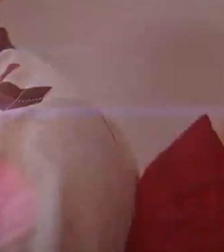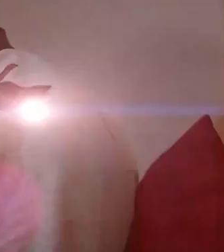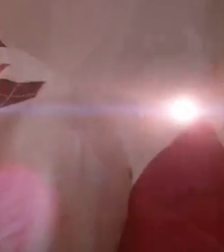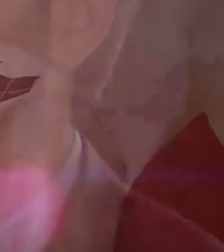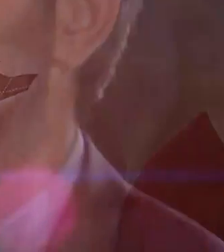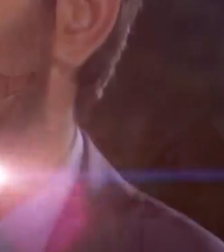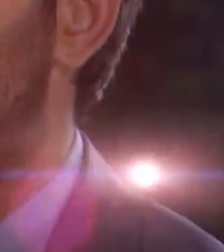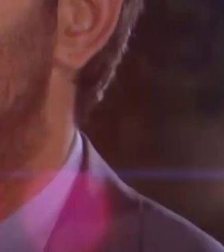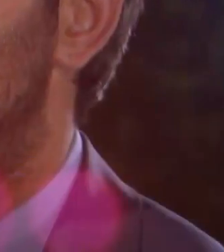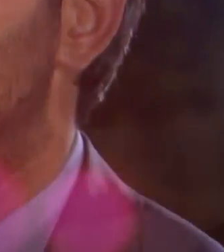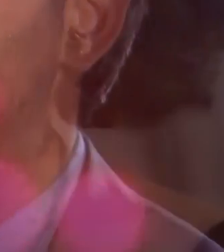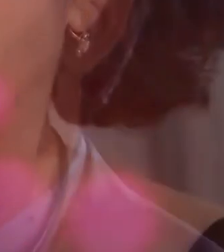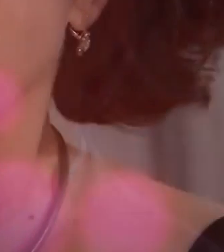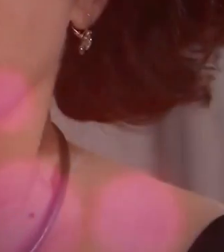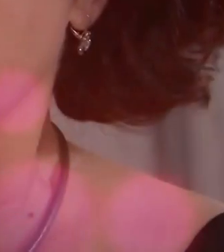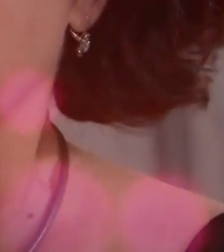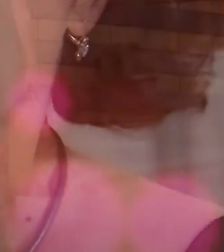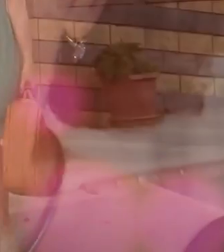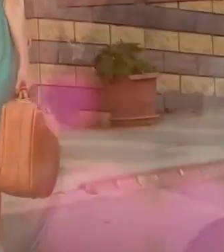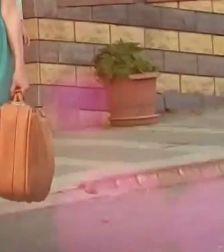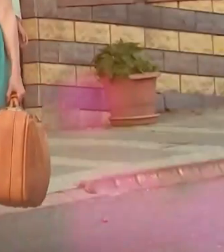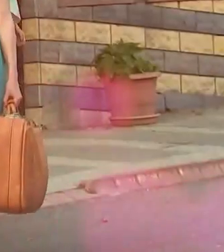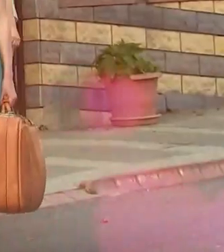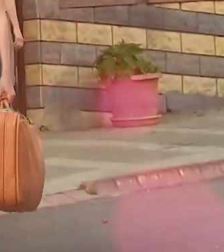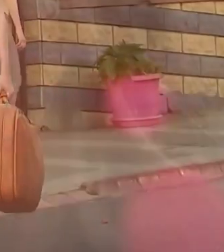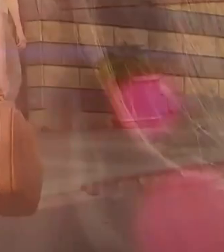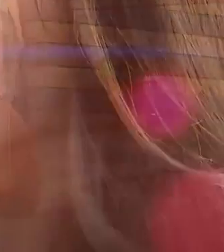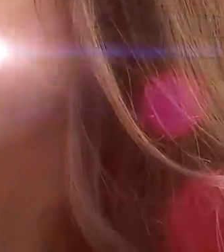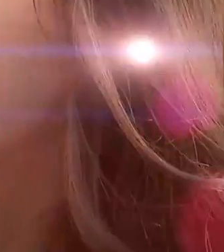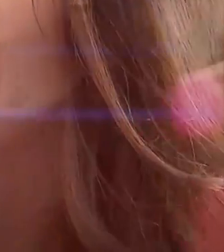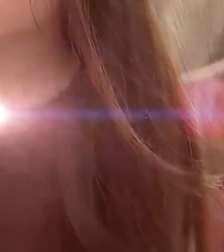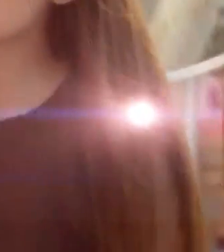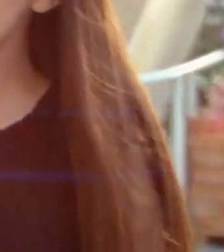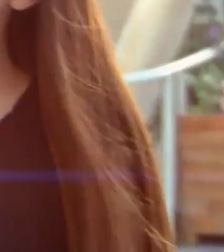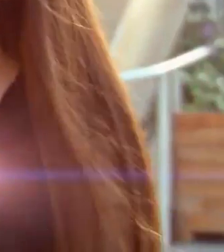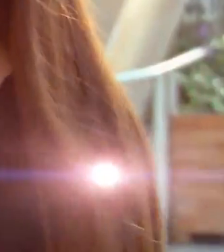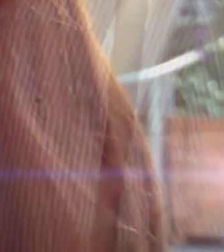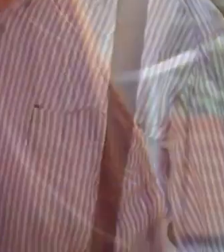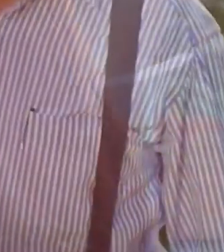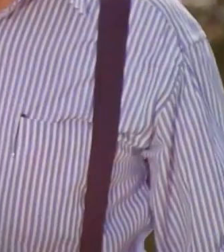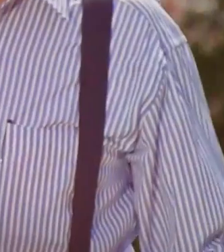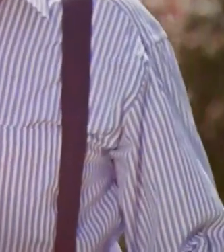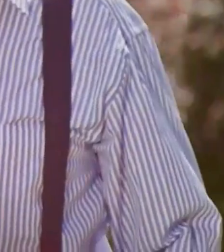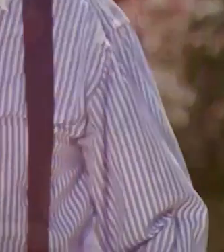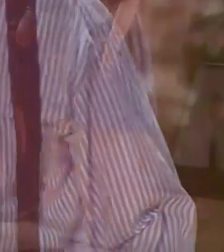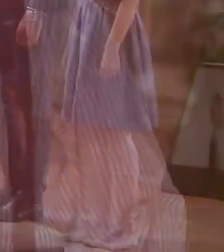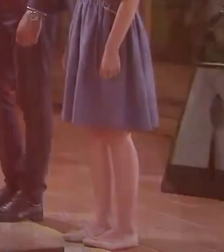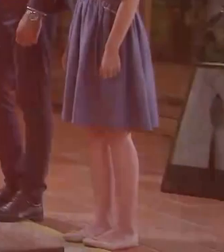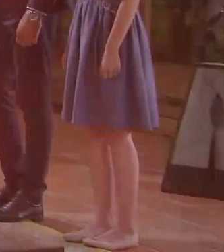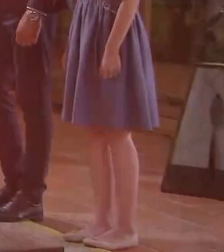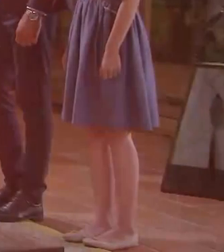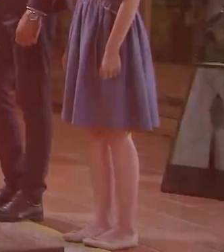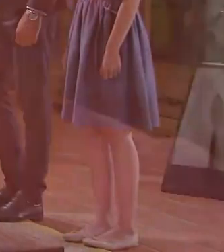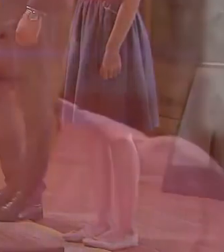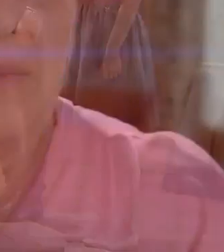Salim Ali Çoban, Demir Umut Aksoy, Müzeyyen Fatma Karanfil, Yasemin Elif Sultan Taş, Leyla Berna